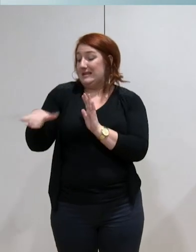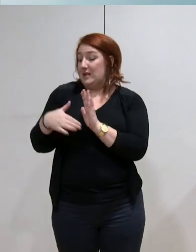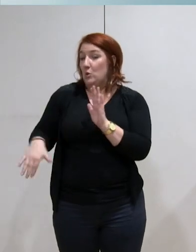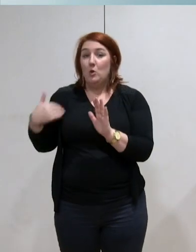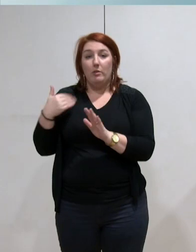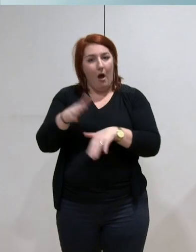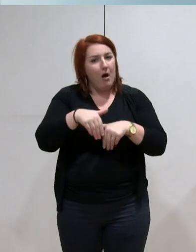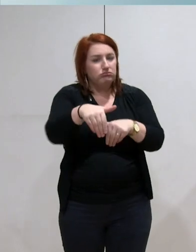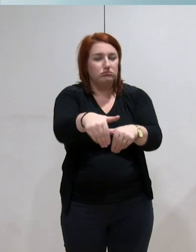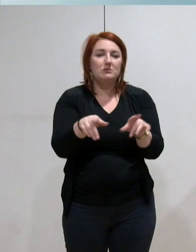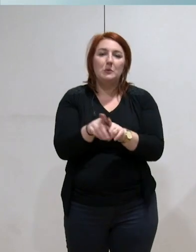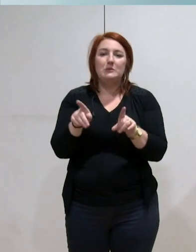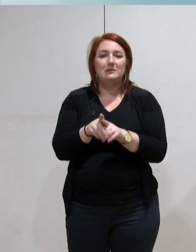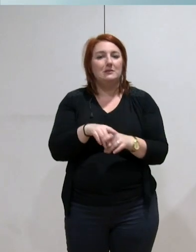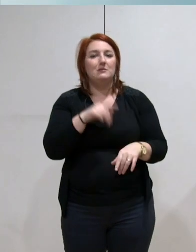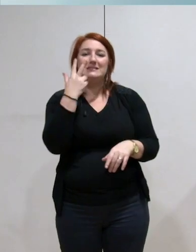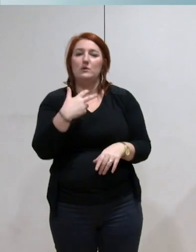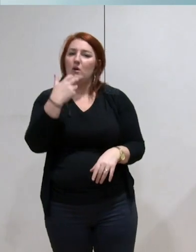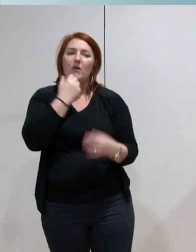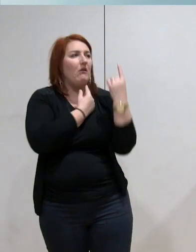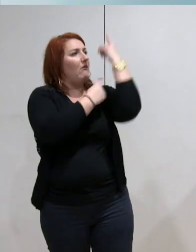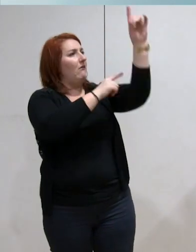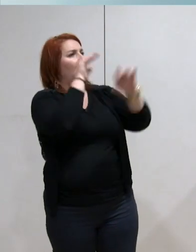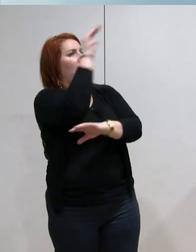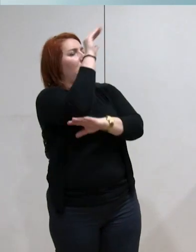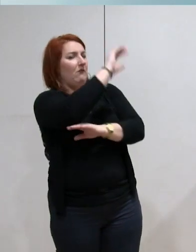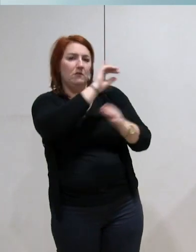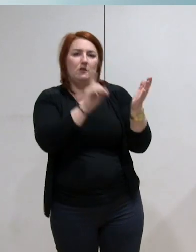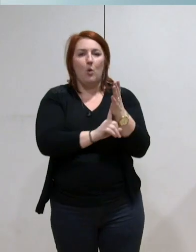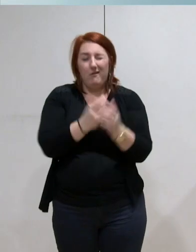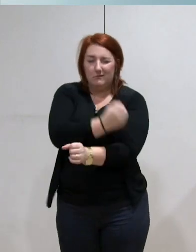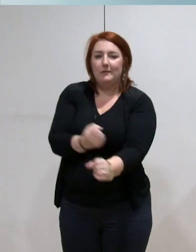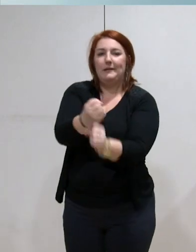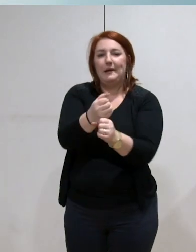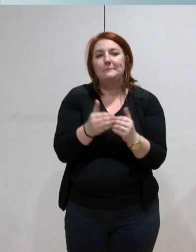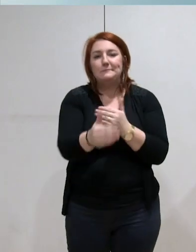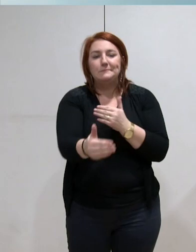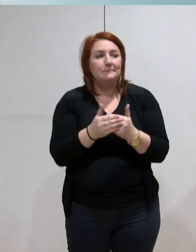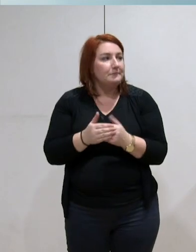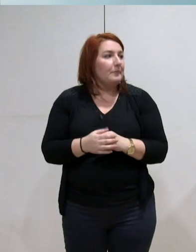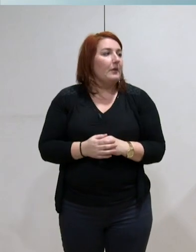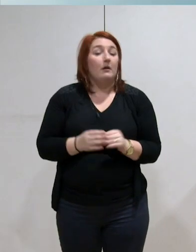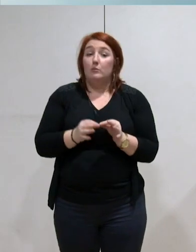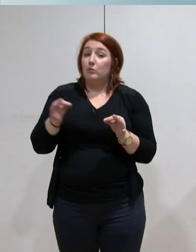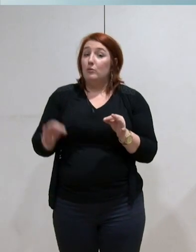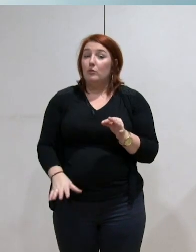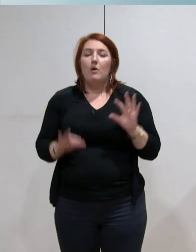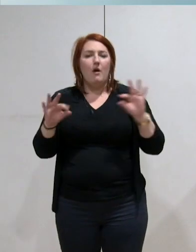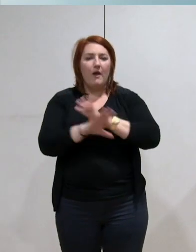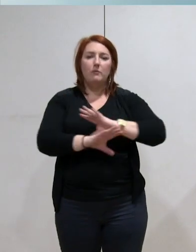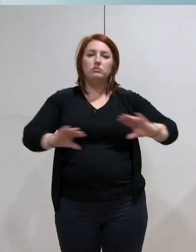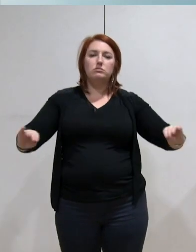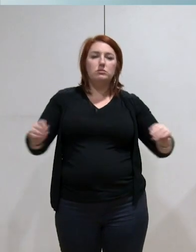l'instauration du droit d'interpellation citoyenne pour conclure sur l'aspect des tranquillités publi